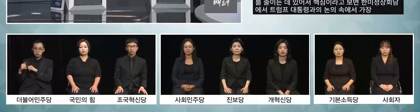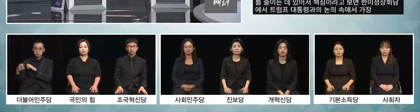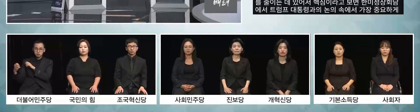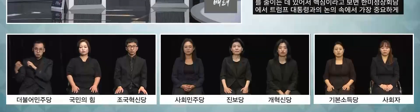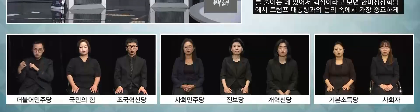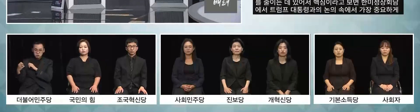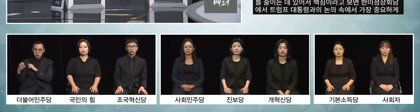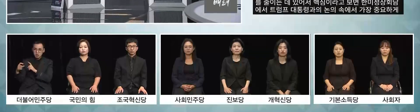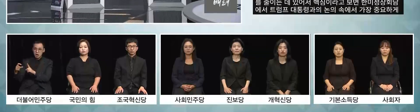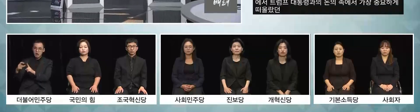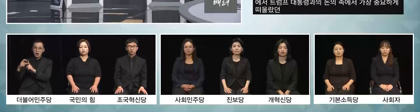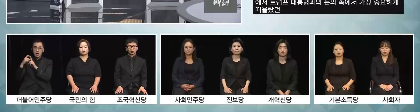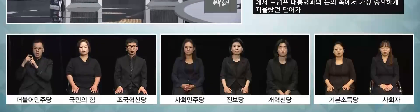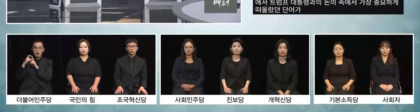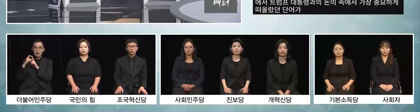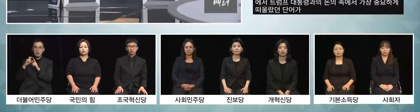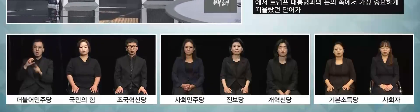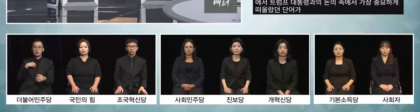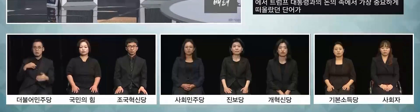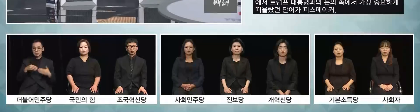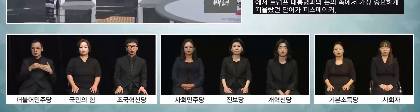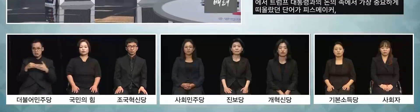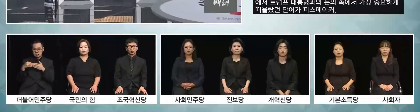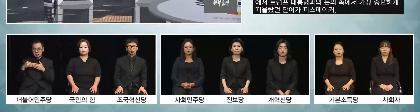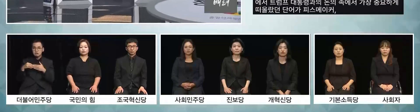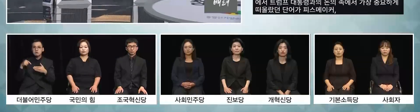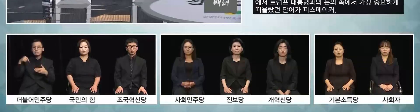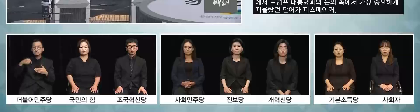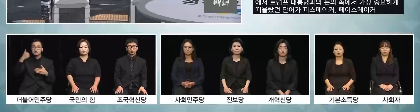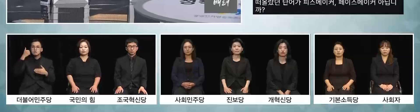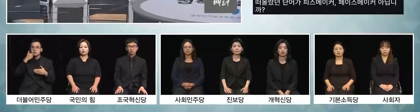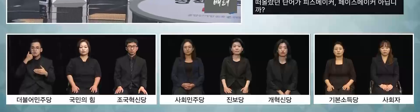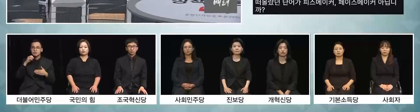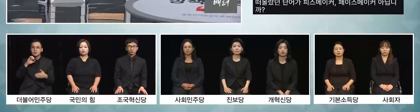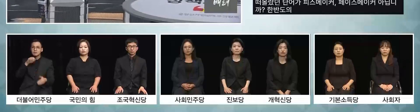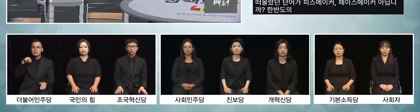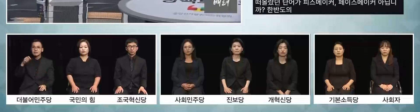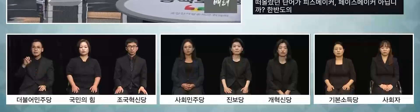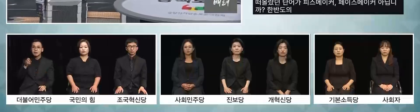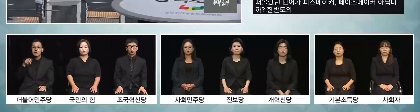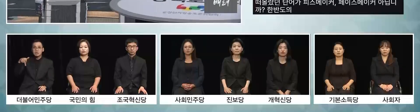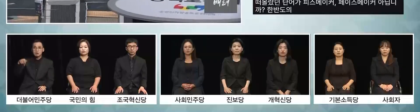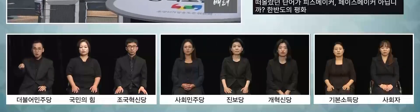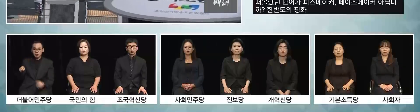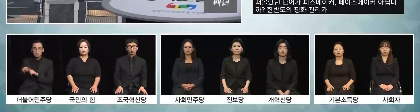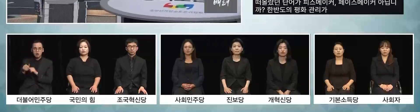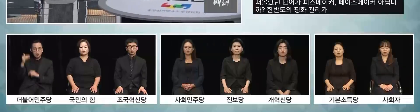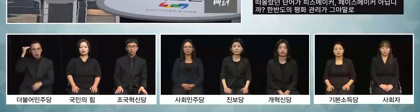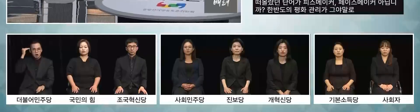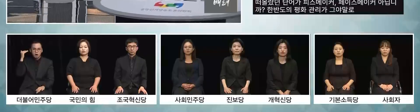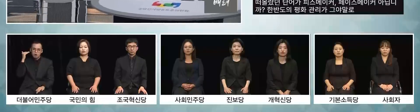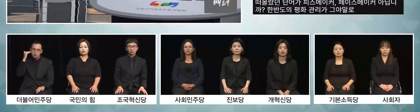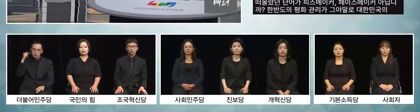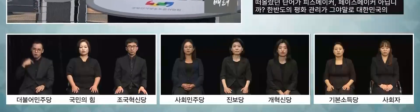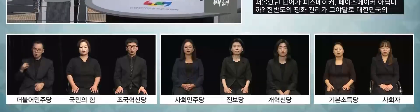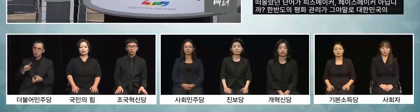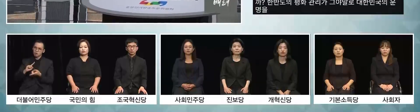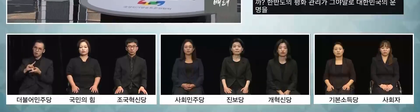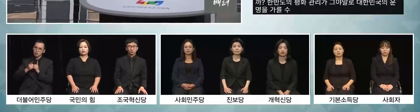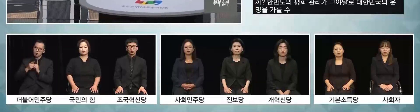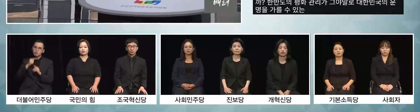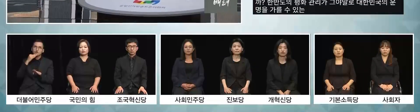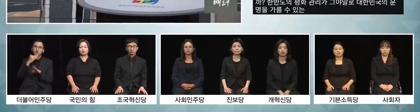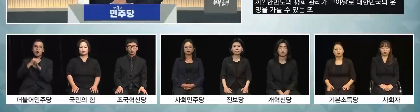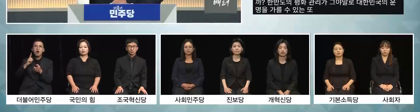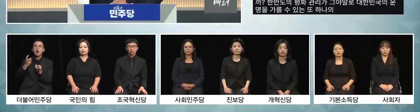떠올랐던 단어가 피스메이커, 페이스메이커 아닙니까? 한반도의 평화 관리가 그야말로 대한민국의 운명을 가를 수 있는 또